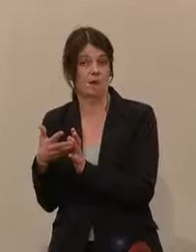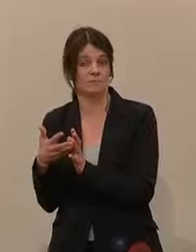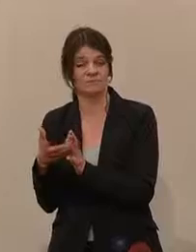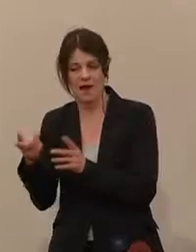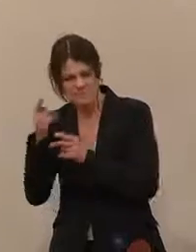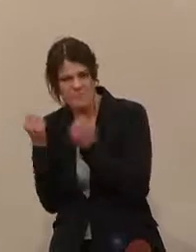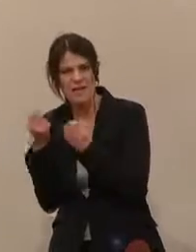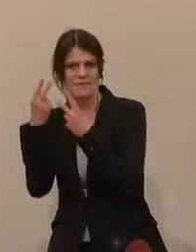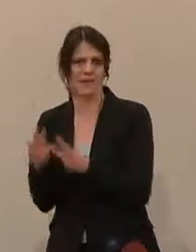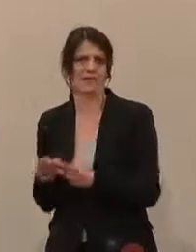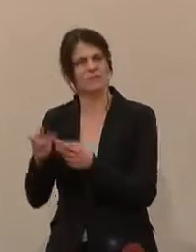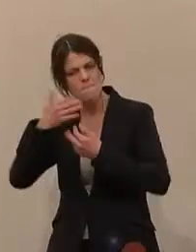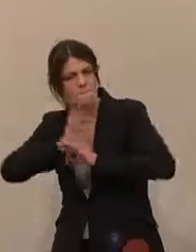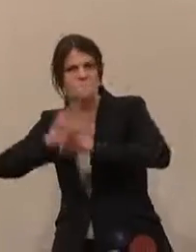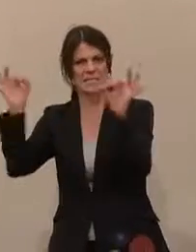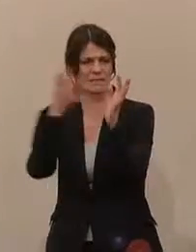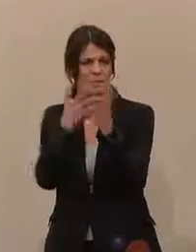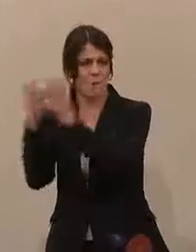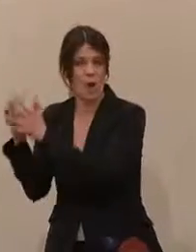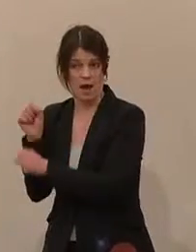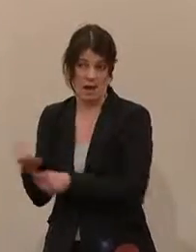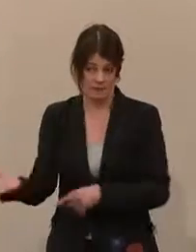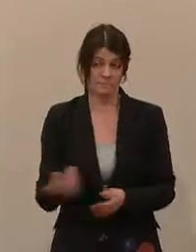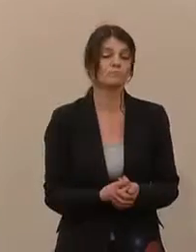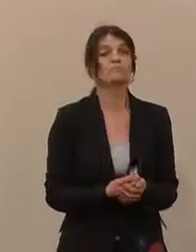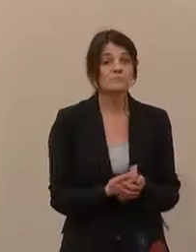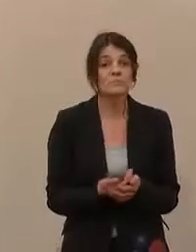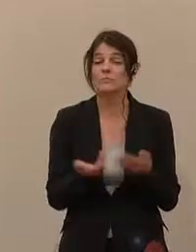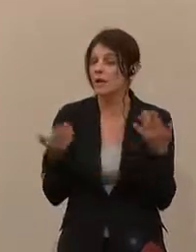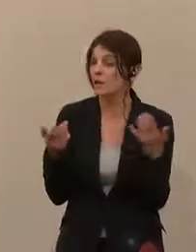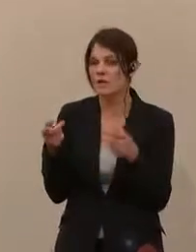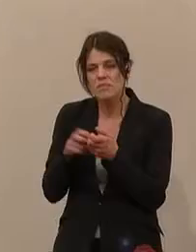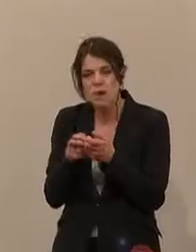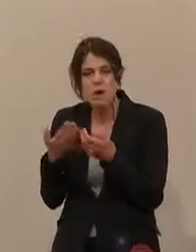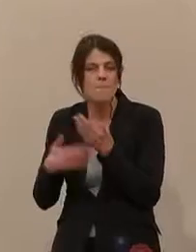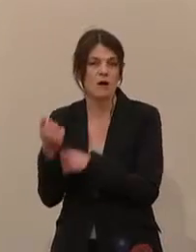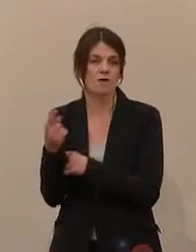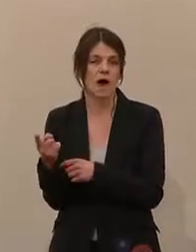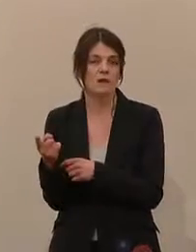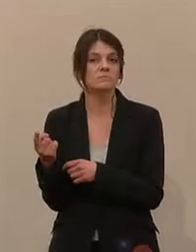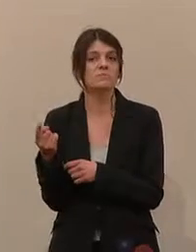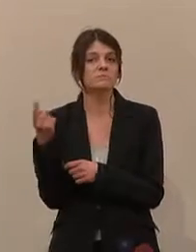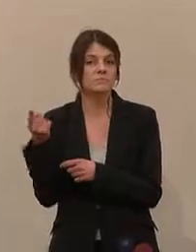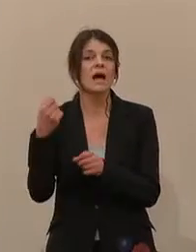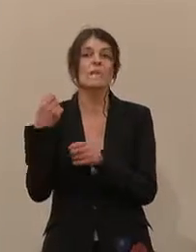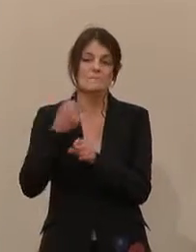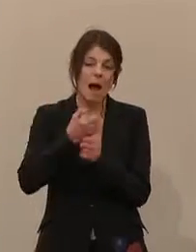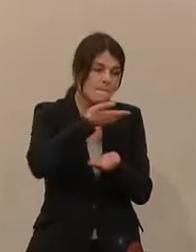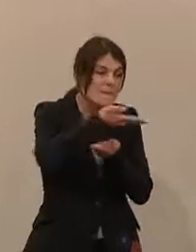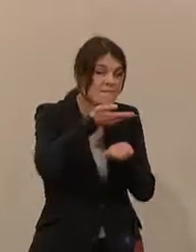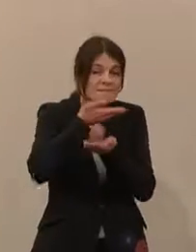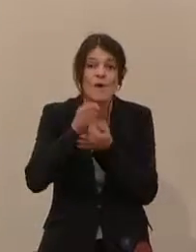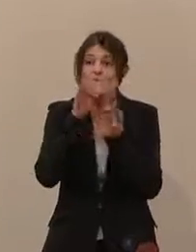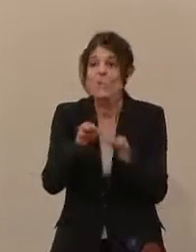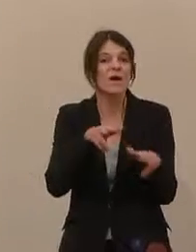noch effizienter, noch effektiver wahrnehmen kann und sich noch stärker als Berater der